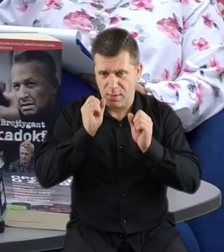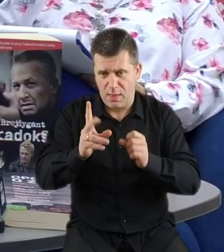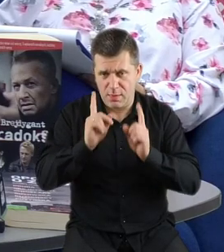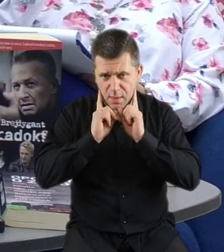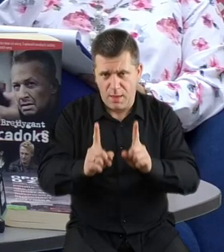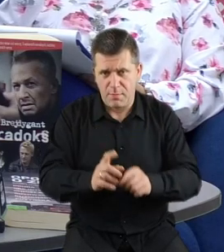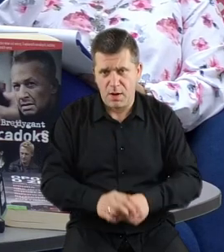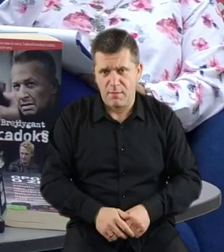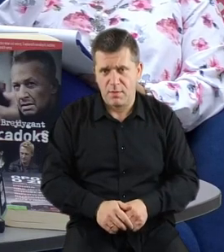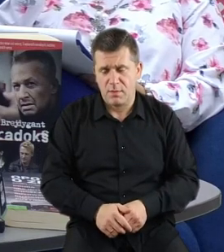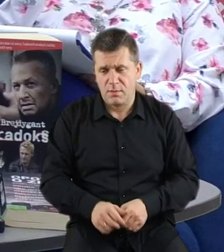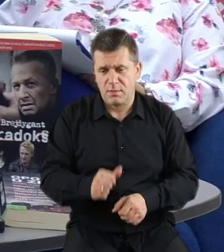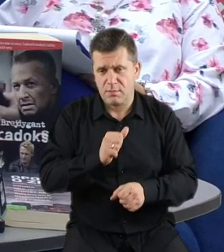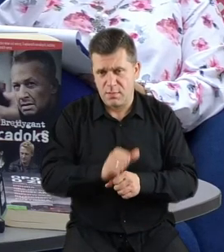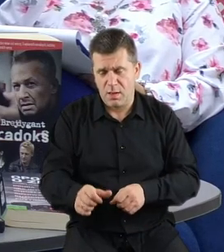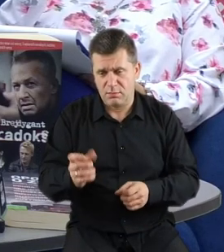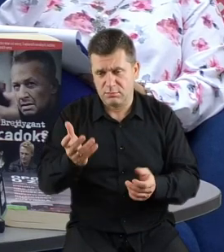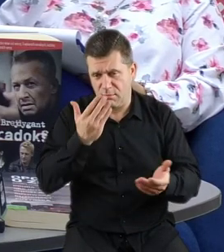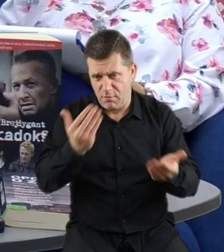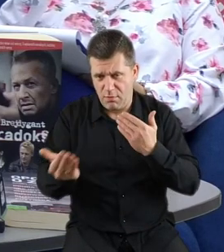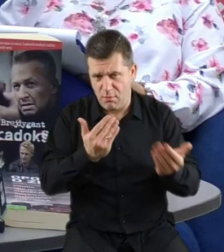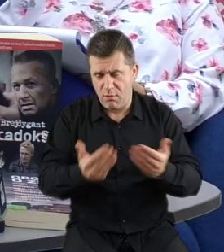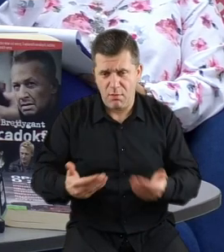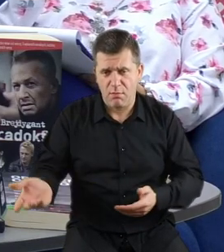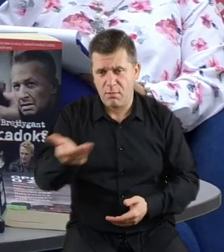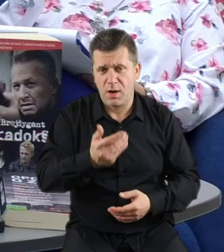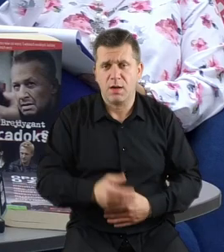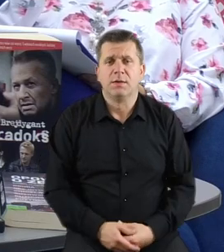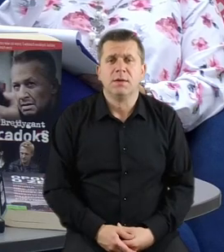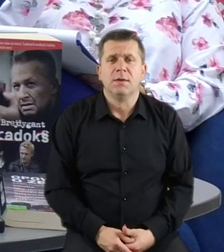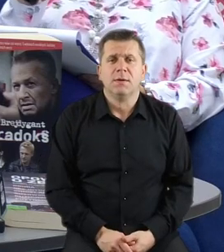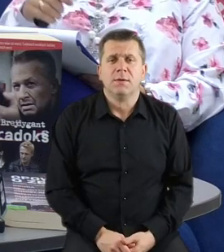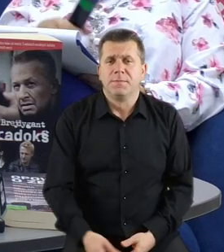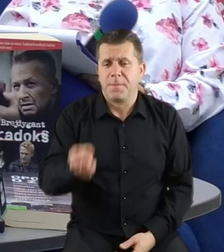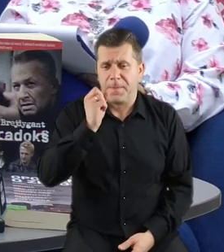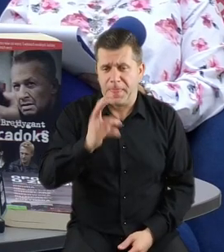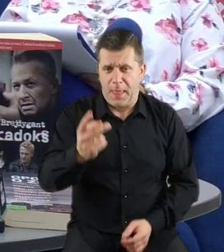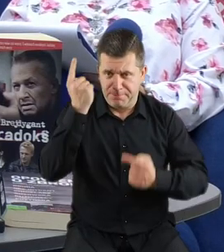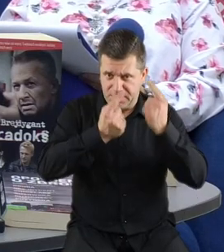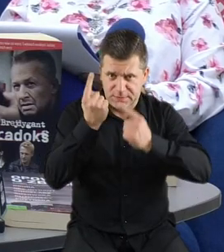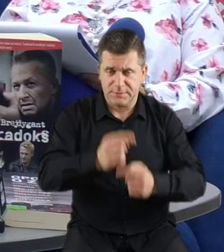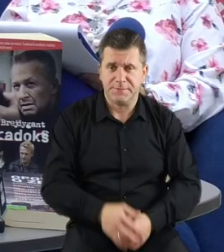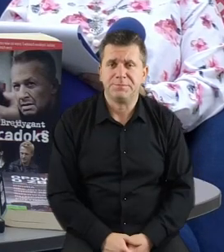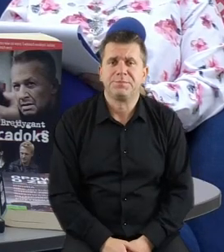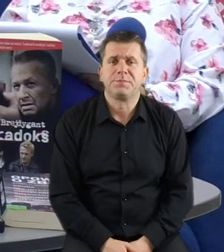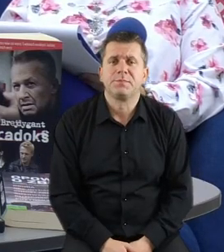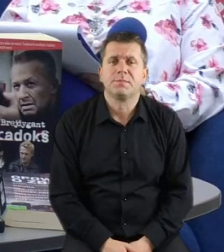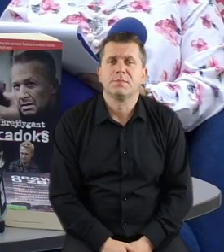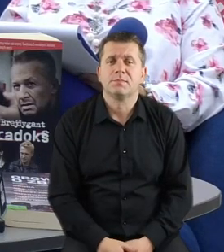Czy to naprawdę taka jest orka na ugorze, że się tak wyrażę dość kolokwialnie? Tak mi się wydaje,